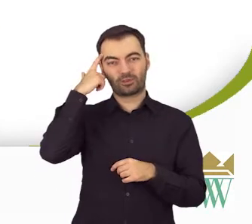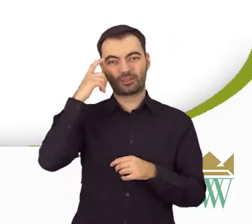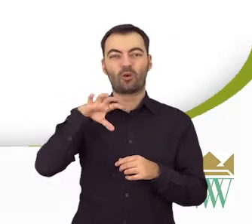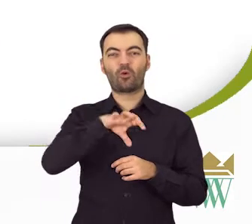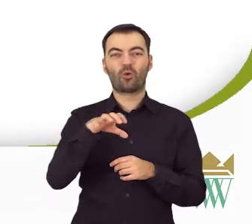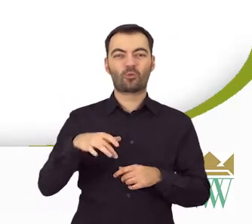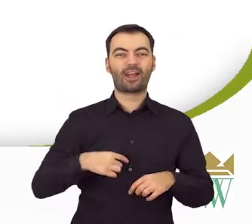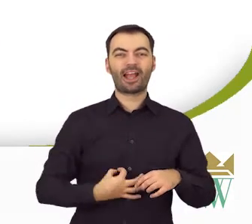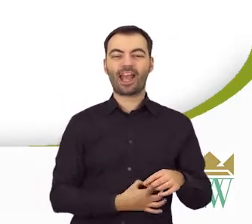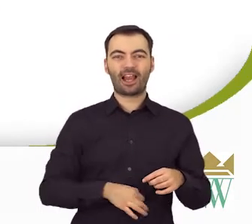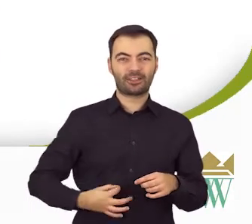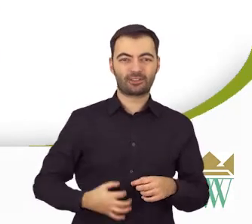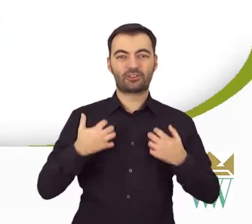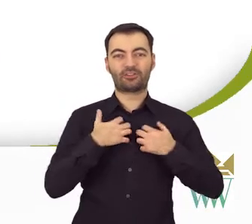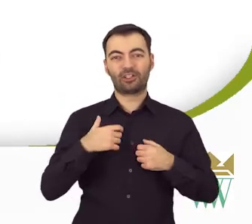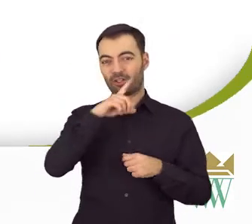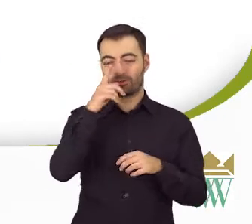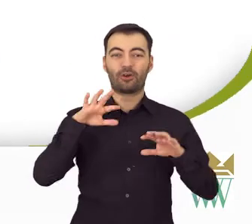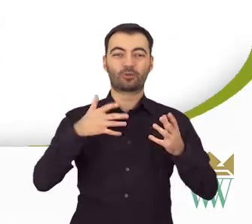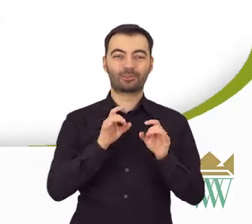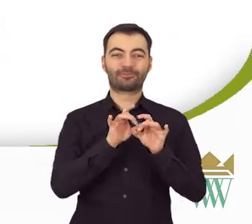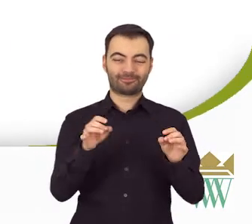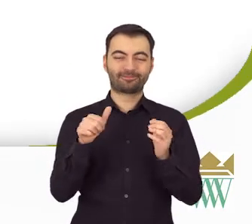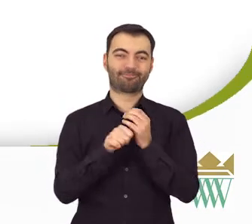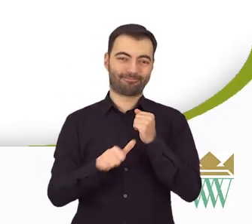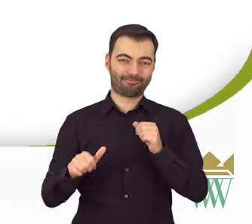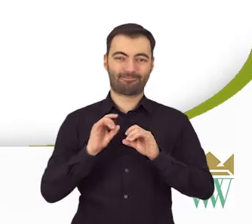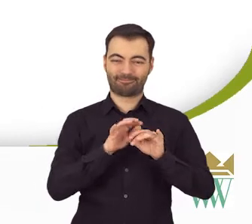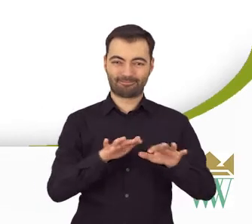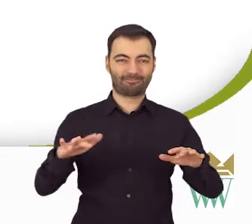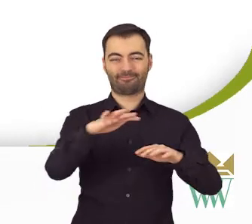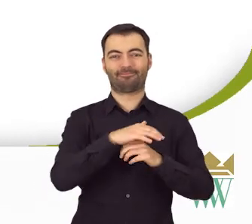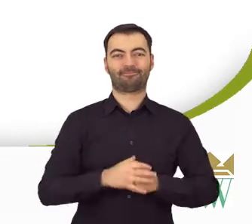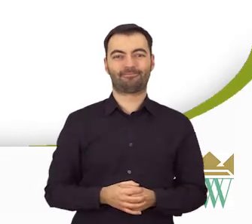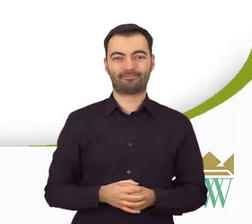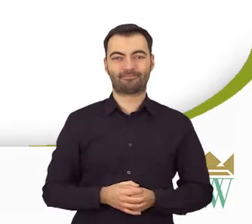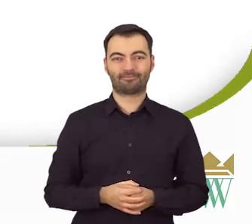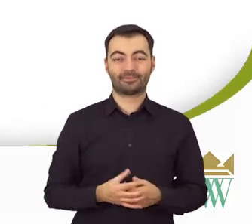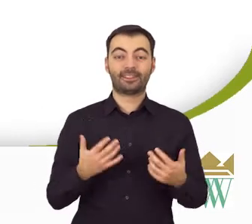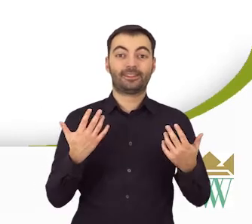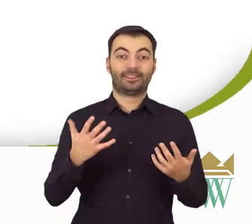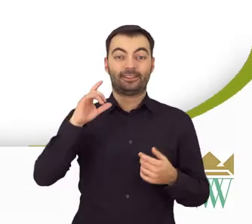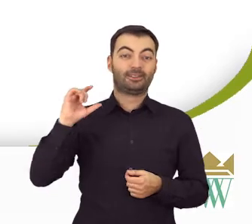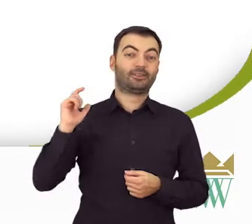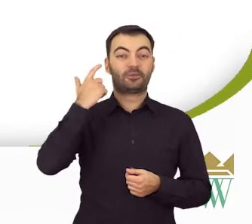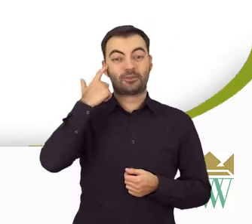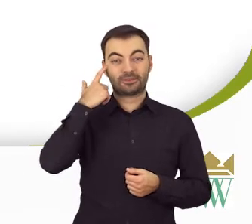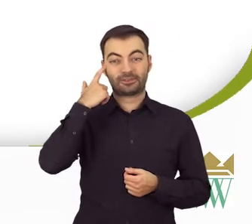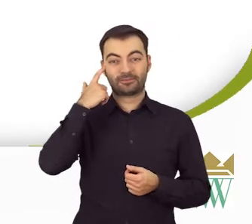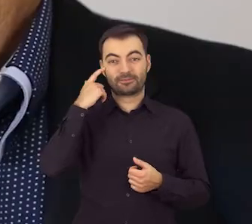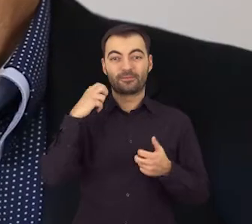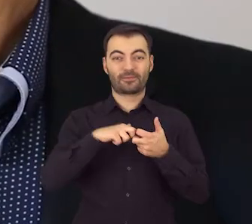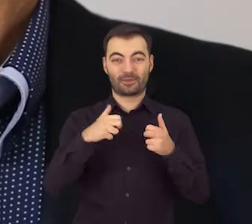wszystkim grup spotykanych w jelitach ludzi i zwierząt, co wskazuje na skażenie fekaliami. Przede wszystkim